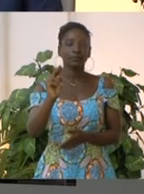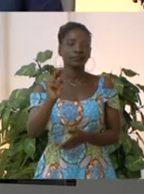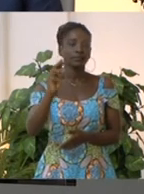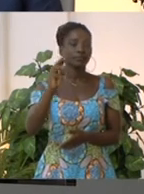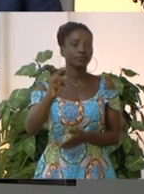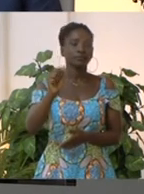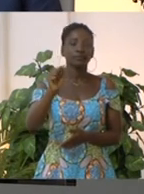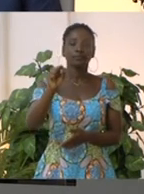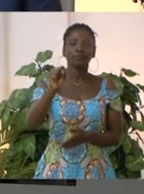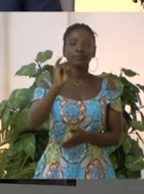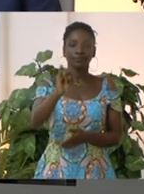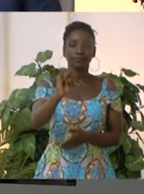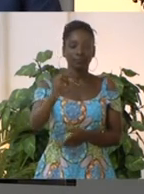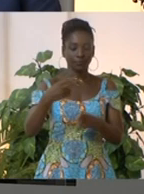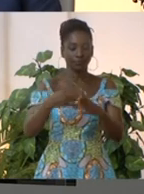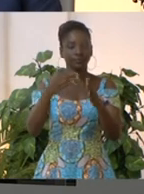inscrit,